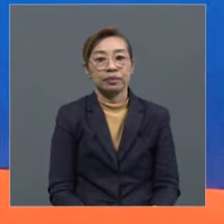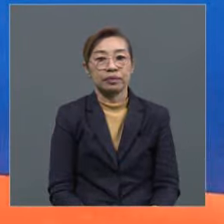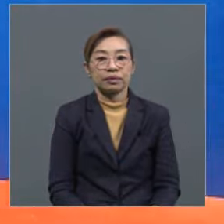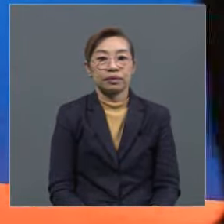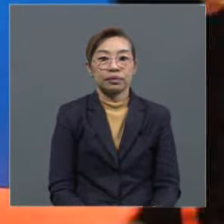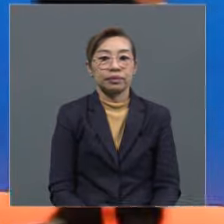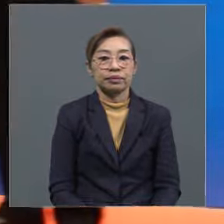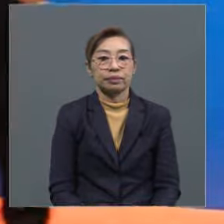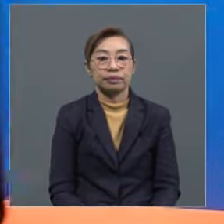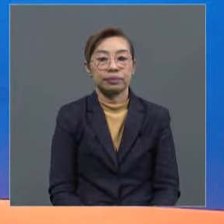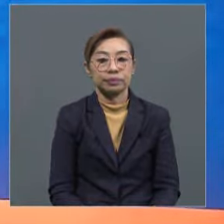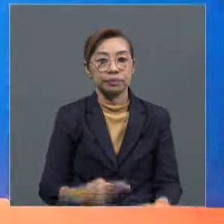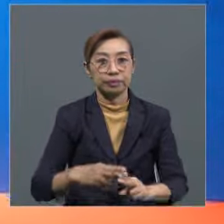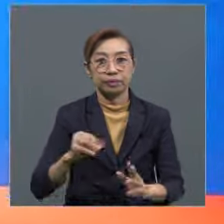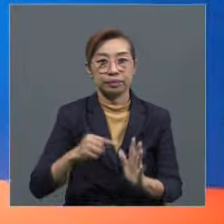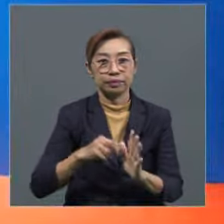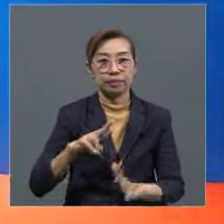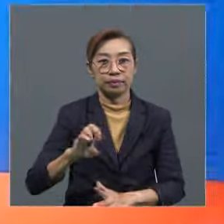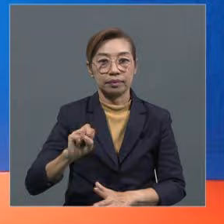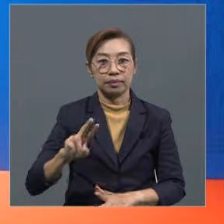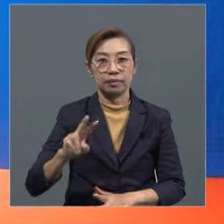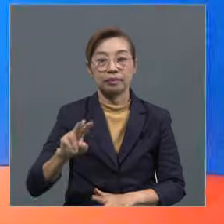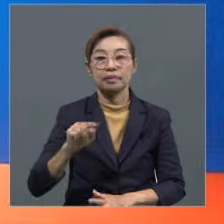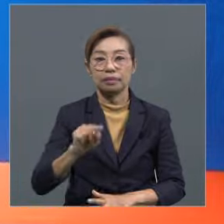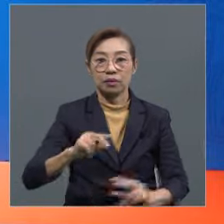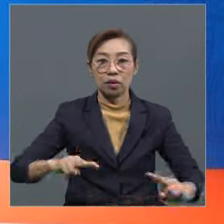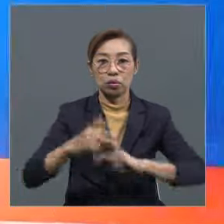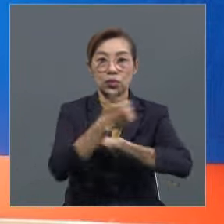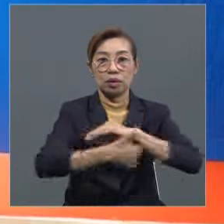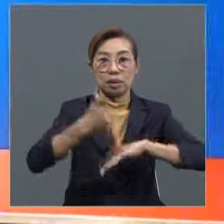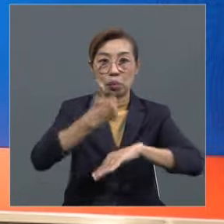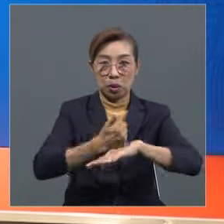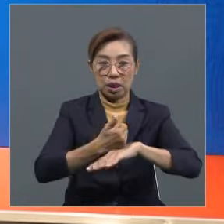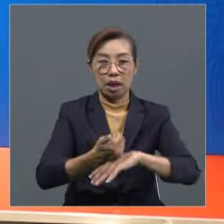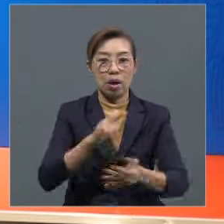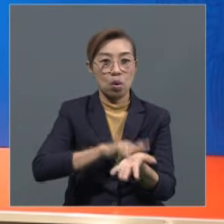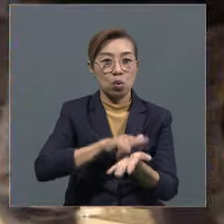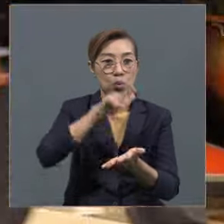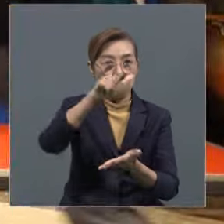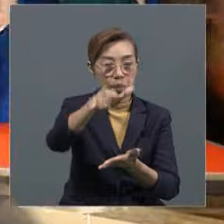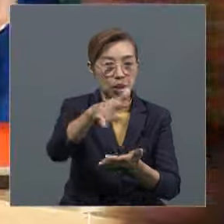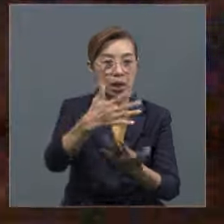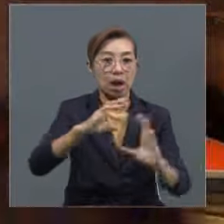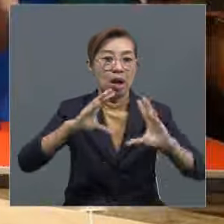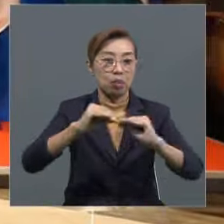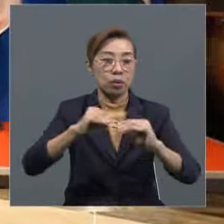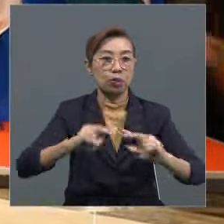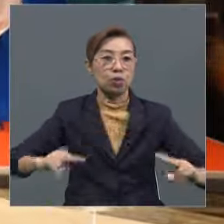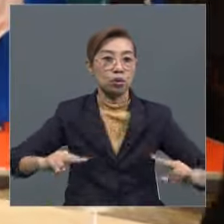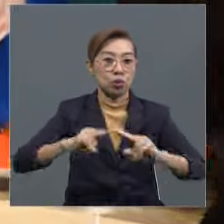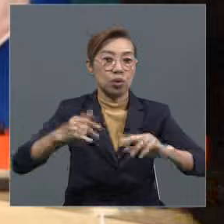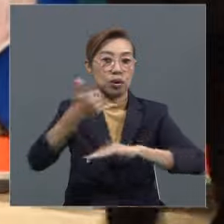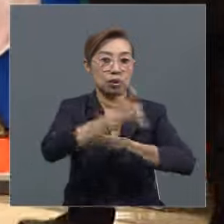ชาตินายมาเสงี่ยมพงษ์รมนตรีว่าการกระทรวงการต่างประเทศเข้าร่วมประชุมรัฐมนตรีต่างประเทศบิมสเทค